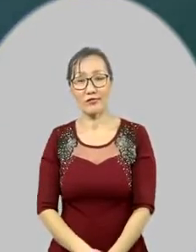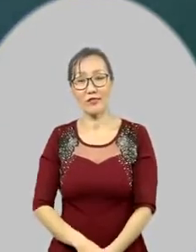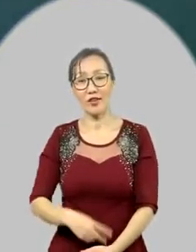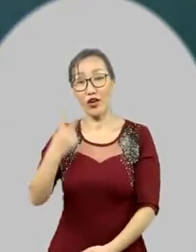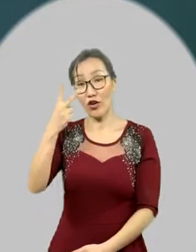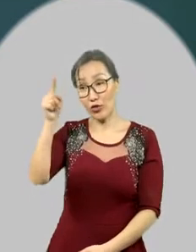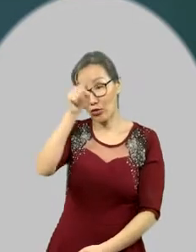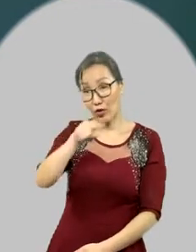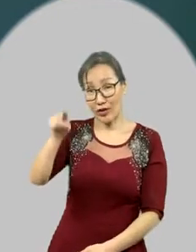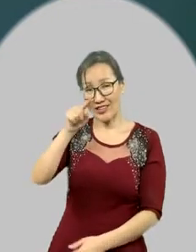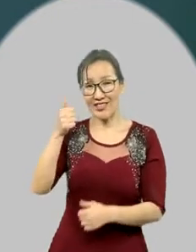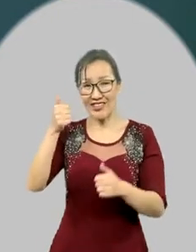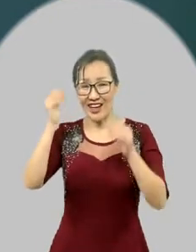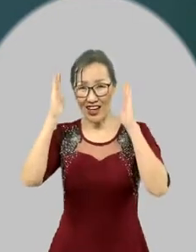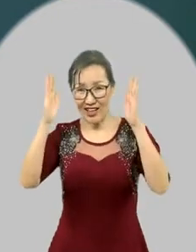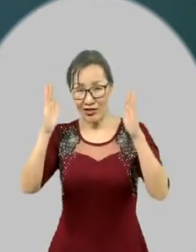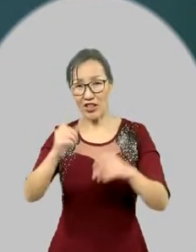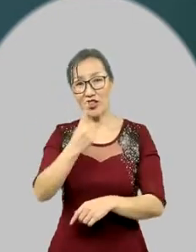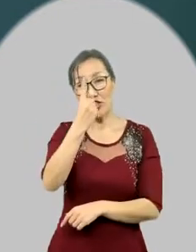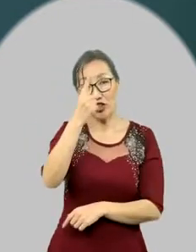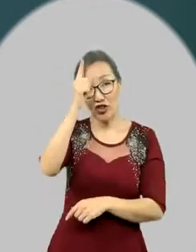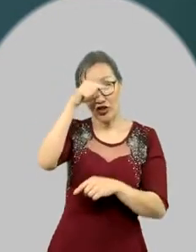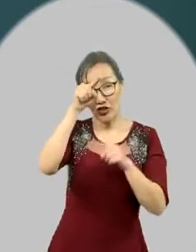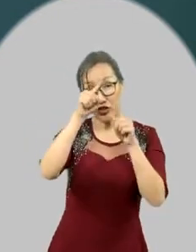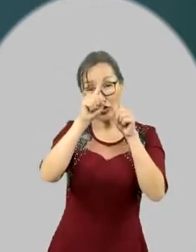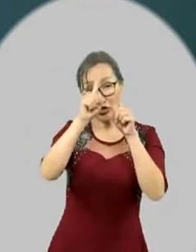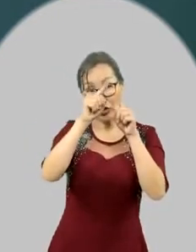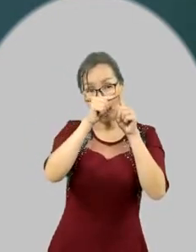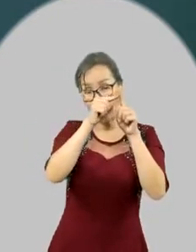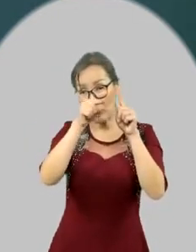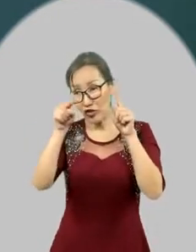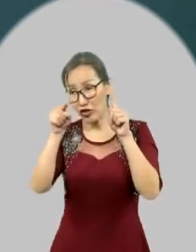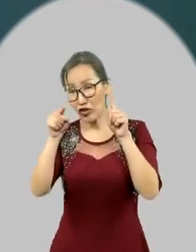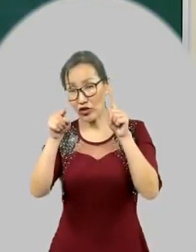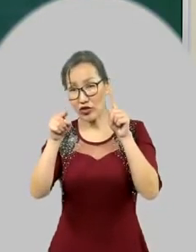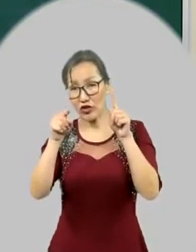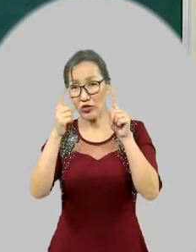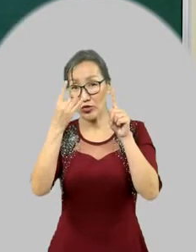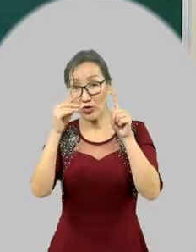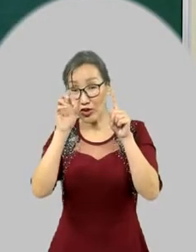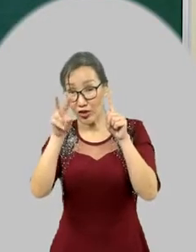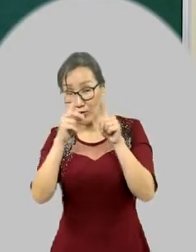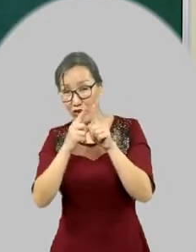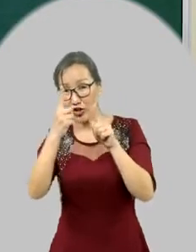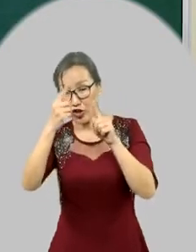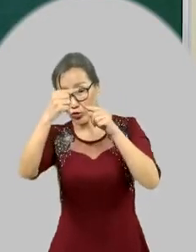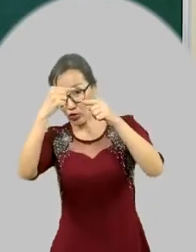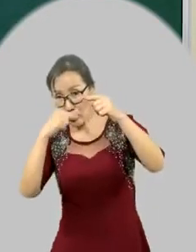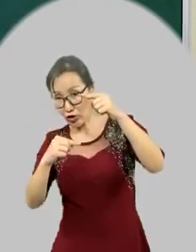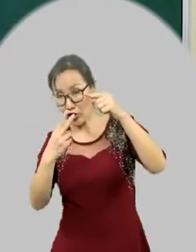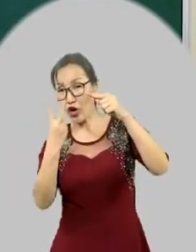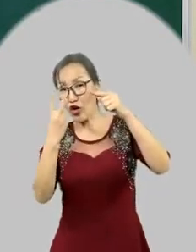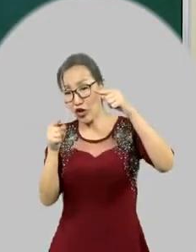тавихын өмнө маш сайн анхаараарай. Нэгийн тооноос доош зүй тогтлыг олсон хэсэг байгаа. Дахиад түүнээс нэг нүдний доор